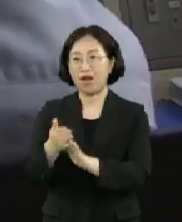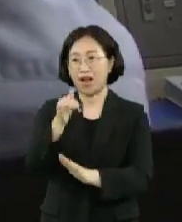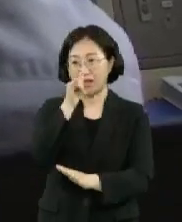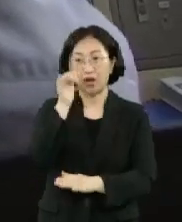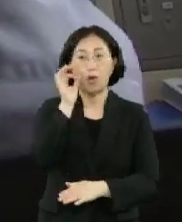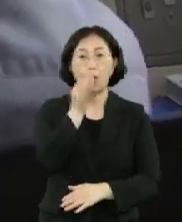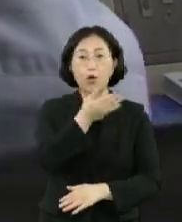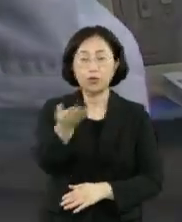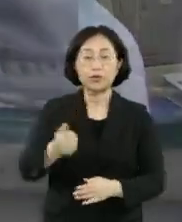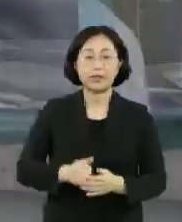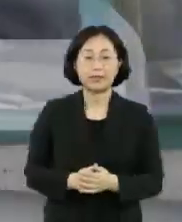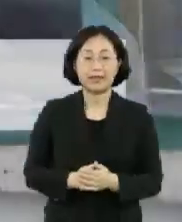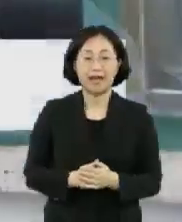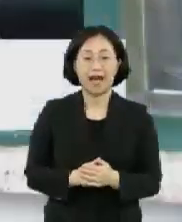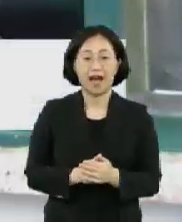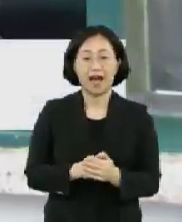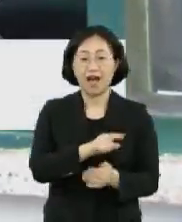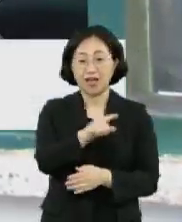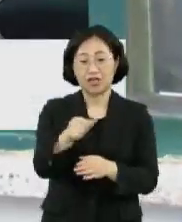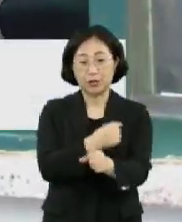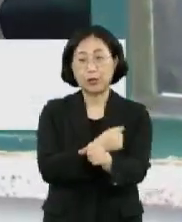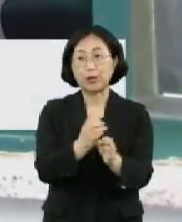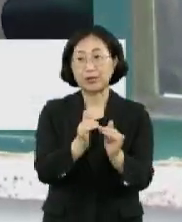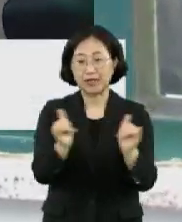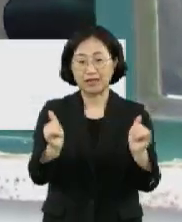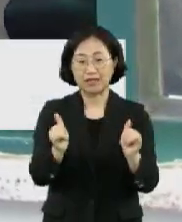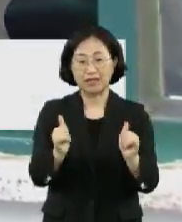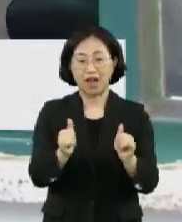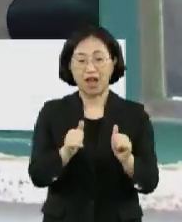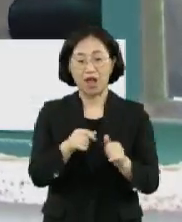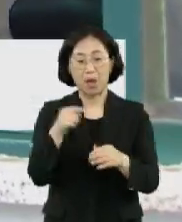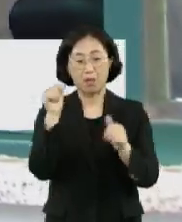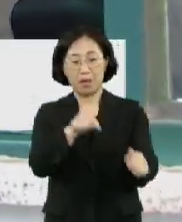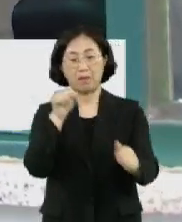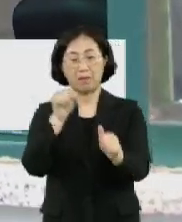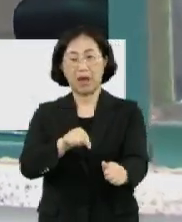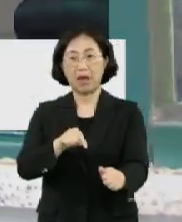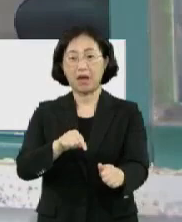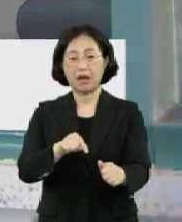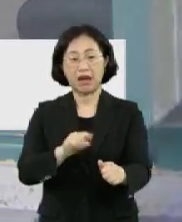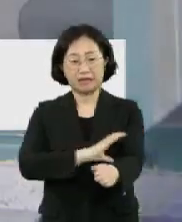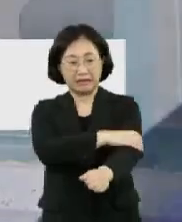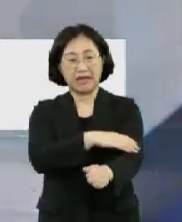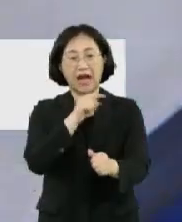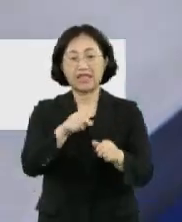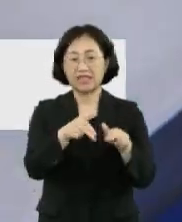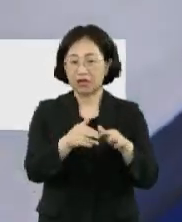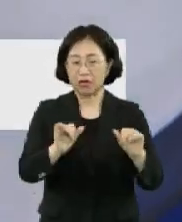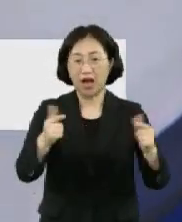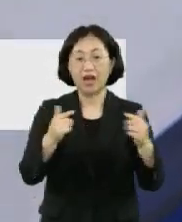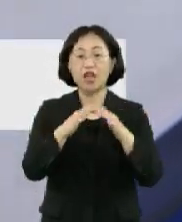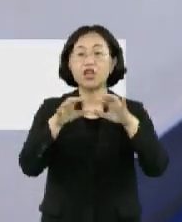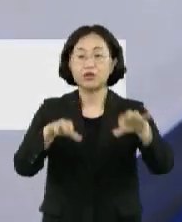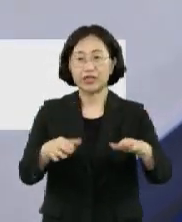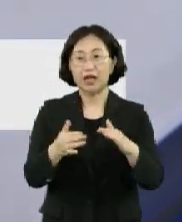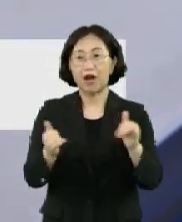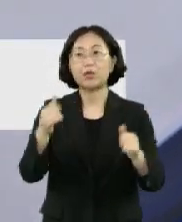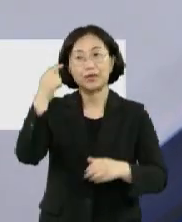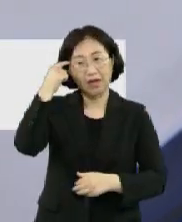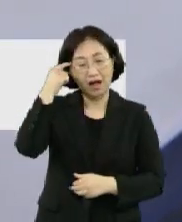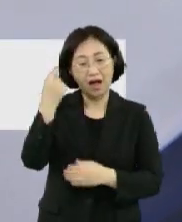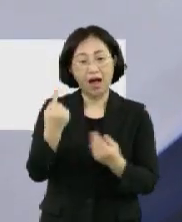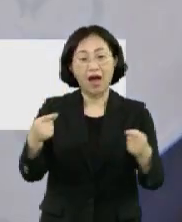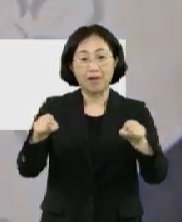경비 노동자분들이나 청소 노동자분들이 단지 어떤 직원이 아니라 하나의 이웃으로 생각해 주셔서